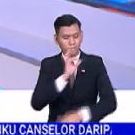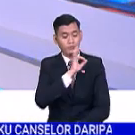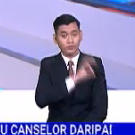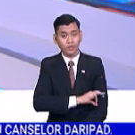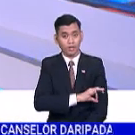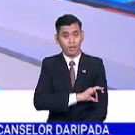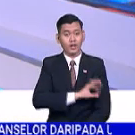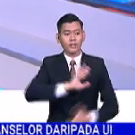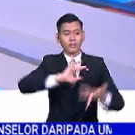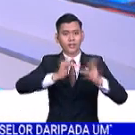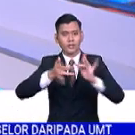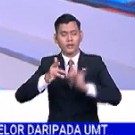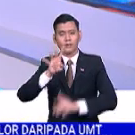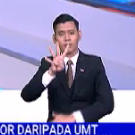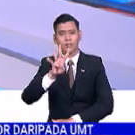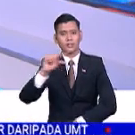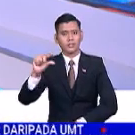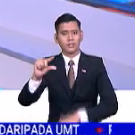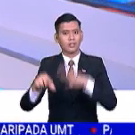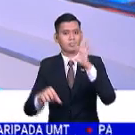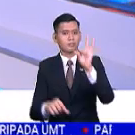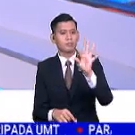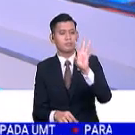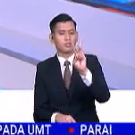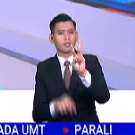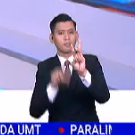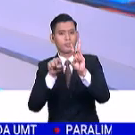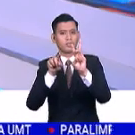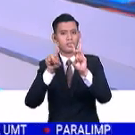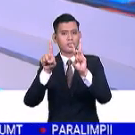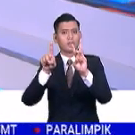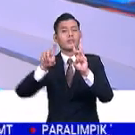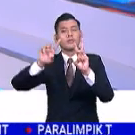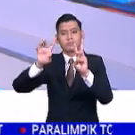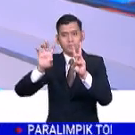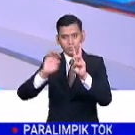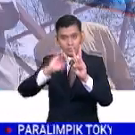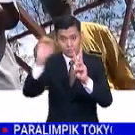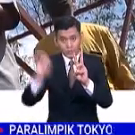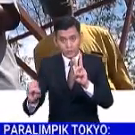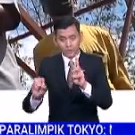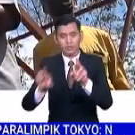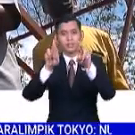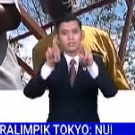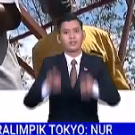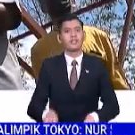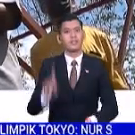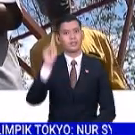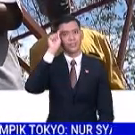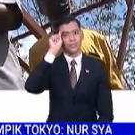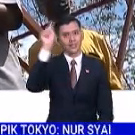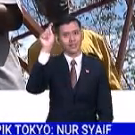kepada 96.9% penduduk di seluruh Terengganu.